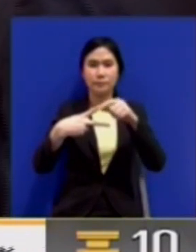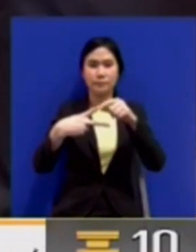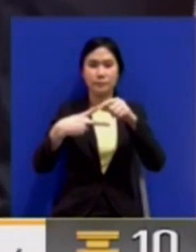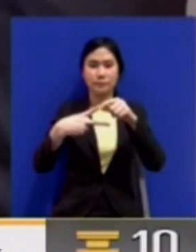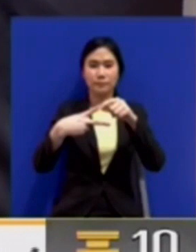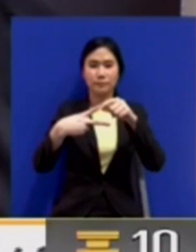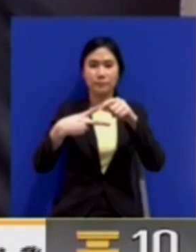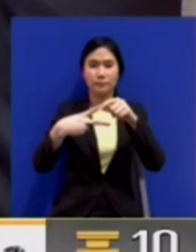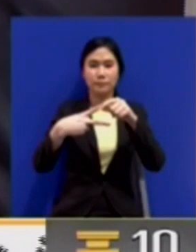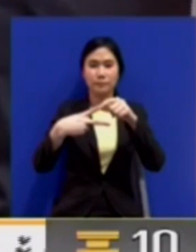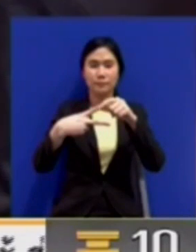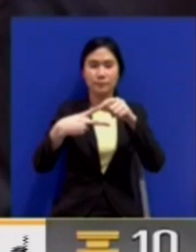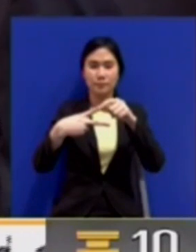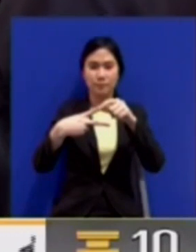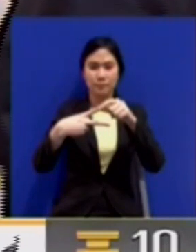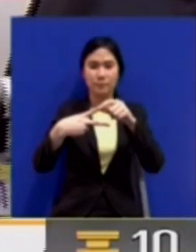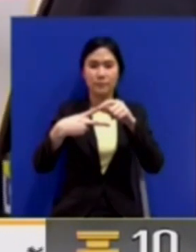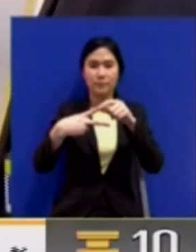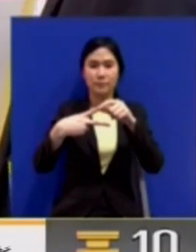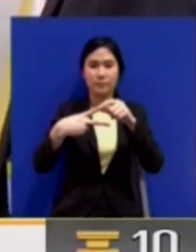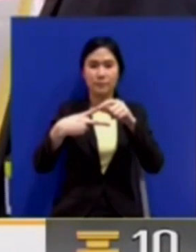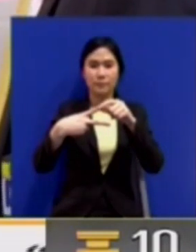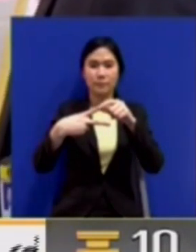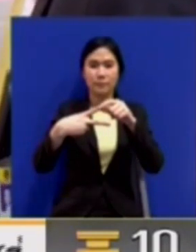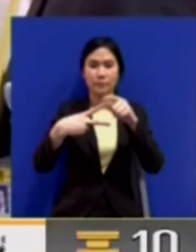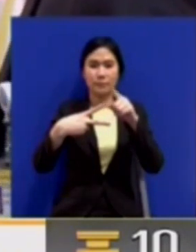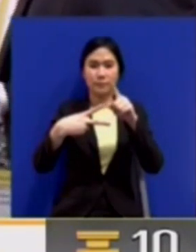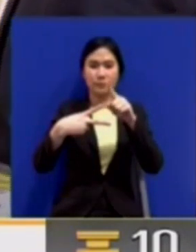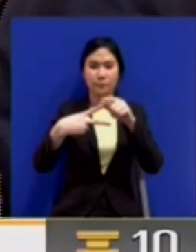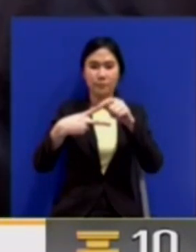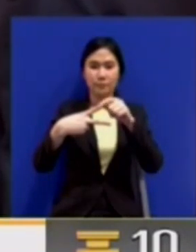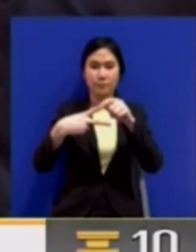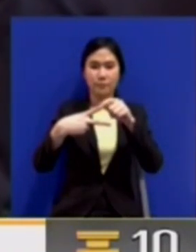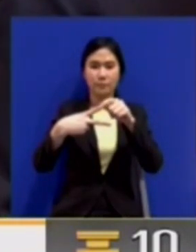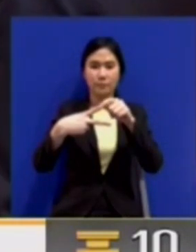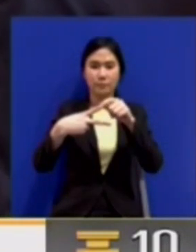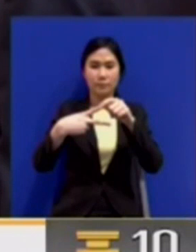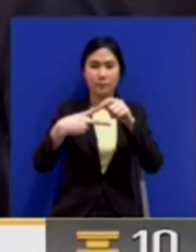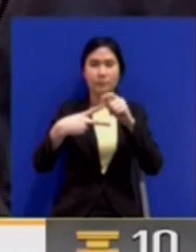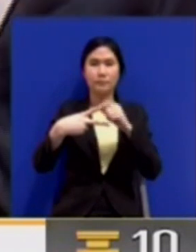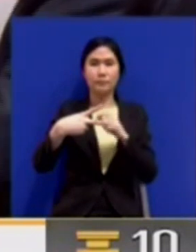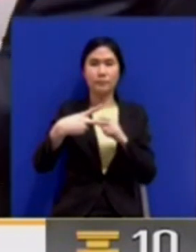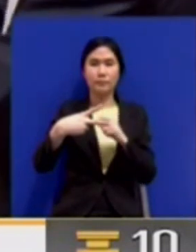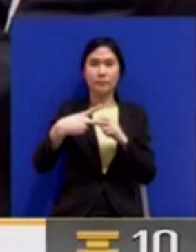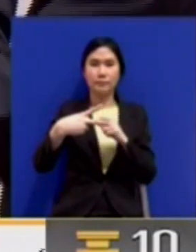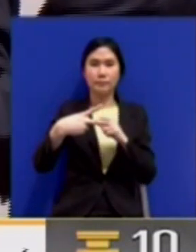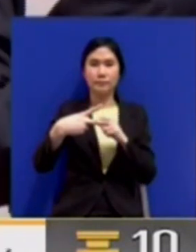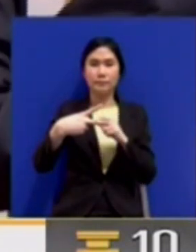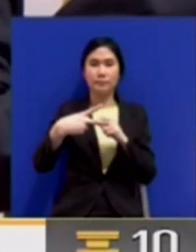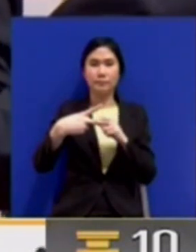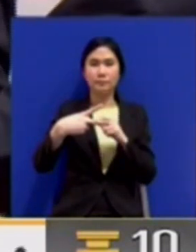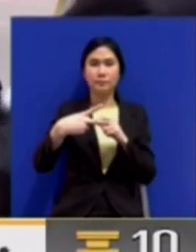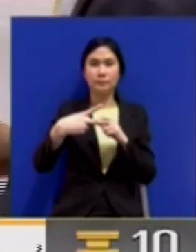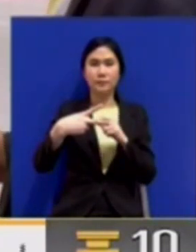แล้วนะคะคะแนนของคุณชวนหลีกภัยก็นำหน้าคะแนนของคุณสมพงษ์อมรวิวัฒน์อยู่ประมาณ